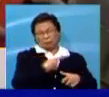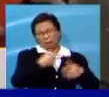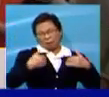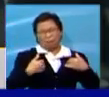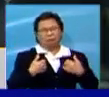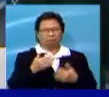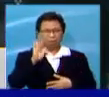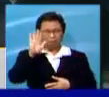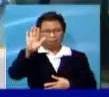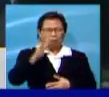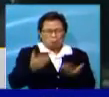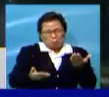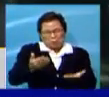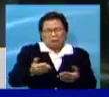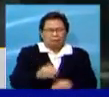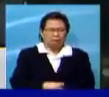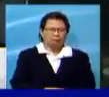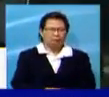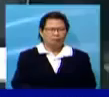Malaysia.